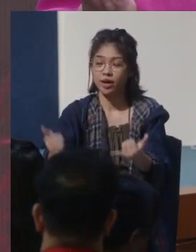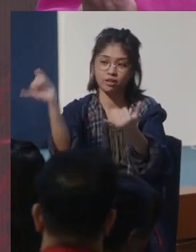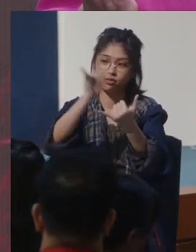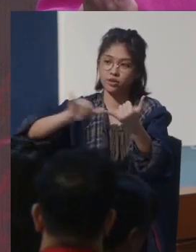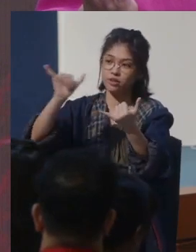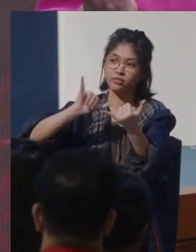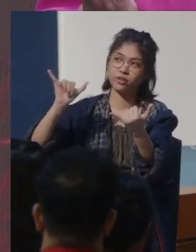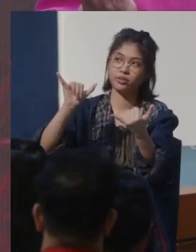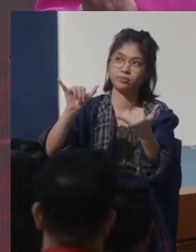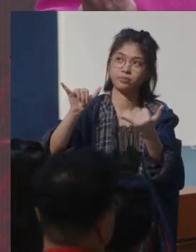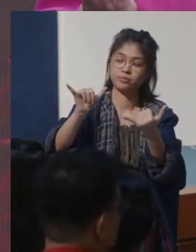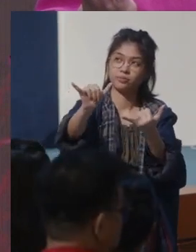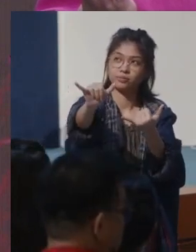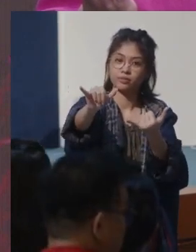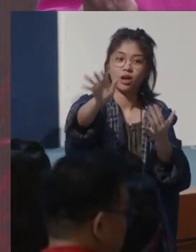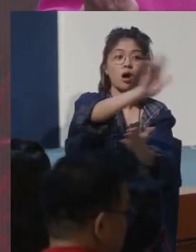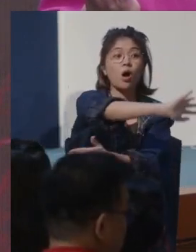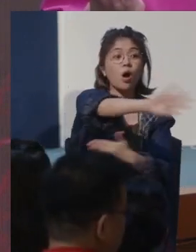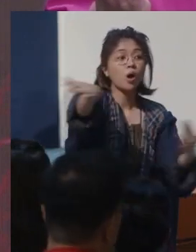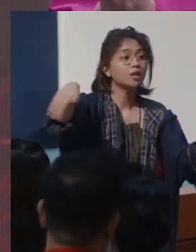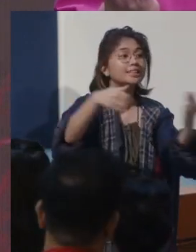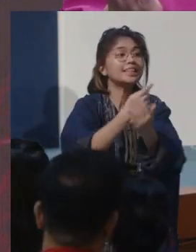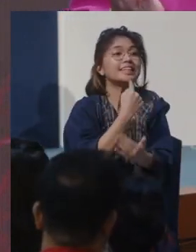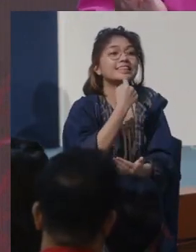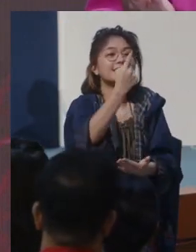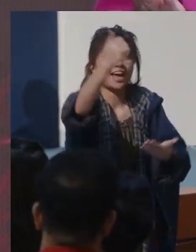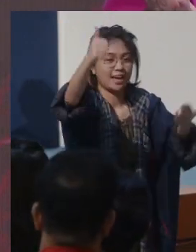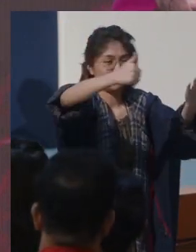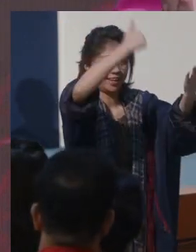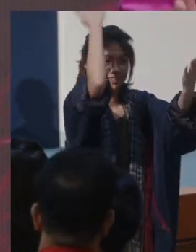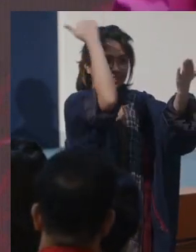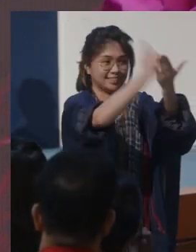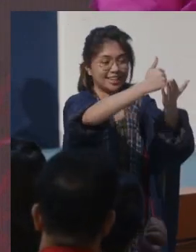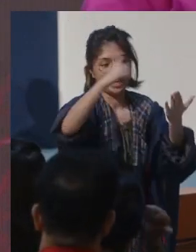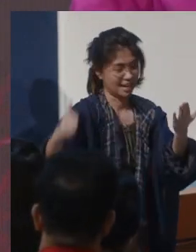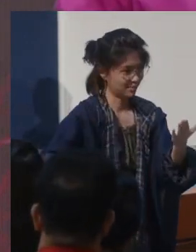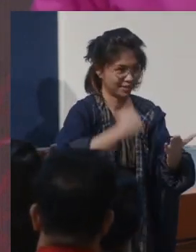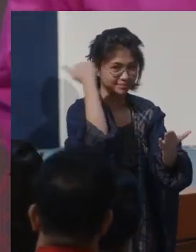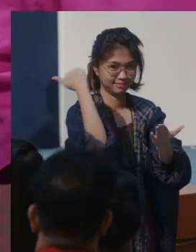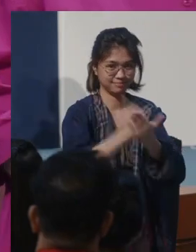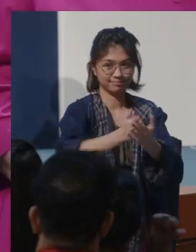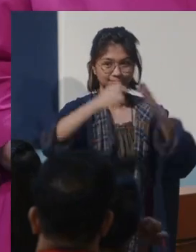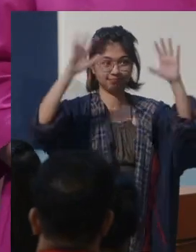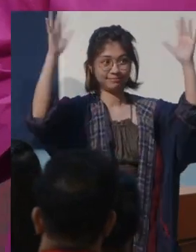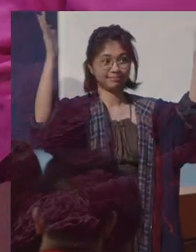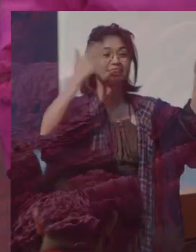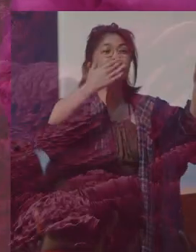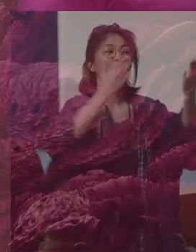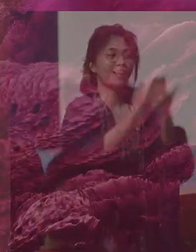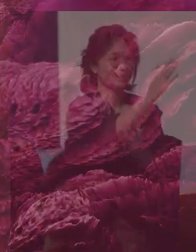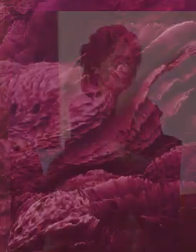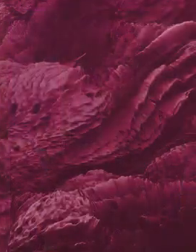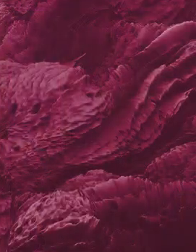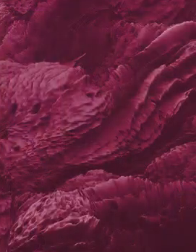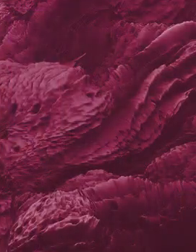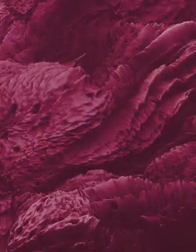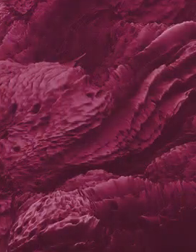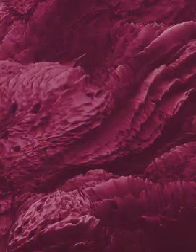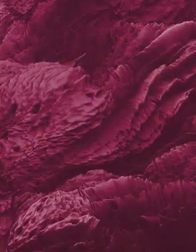magpakailanman. At ang lahat ay nagsabing, Amen at Amen. Magandang hapon po sa inyo.